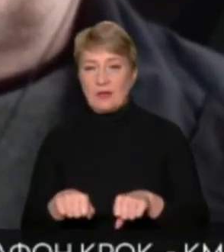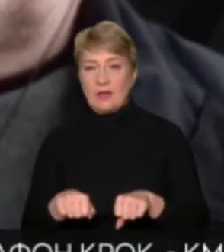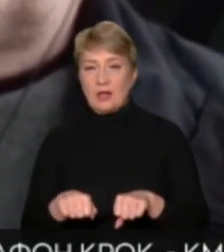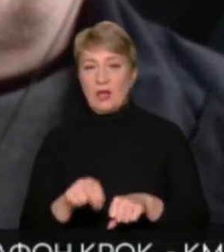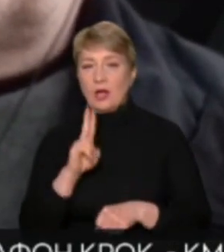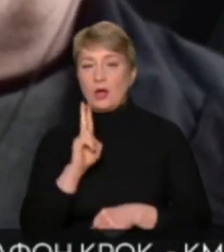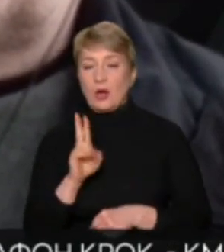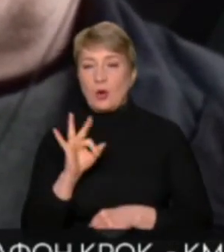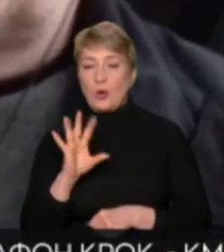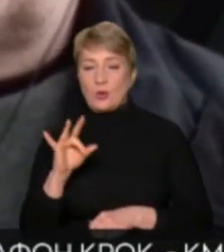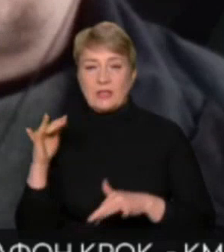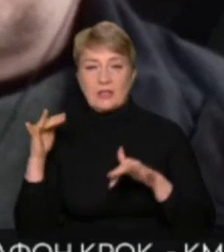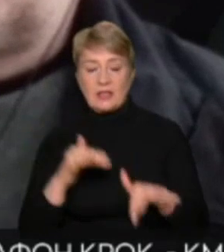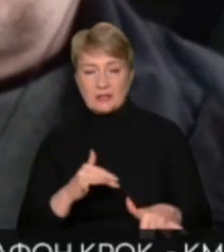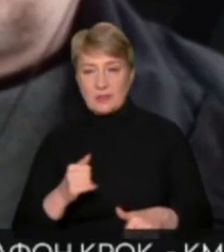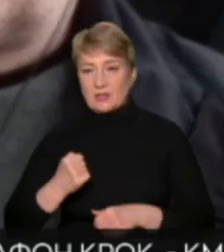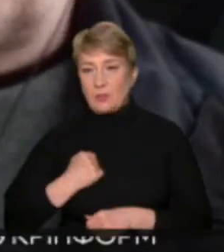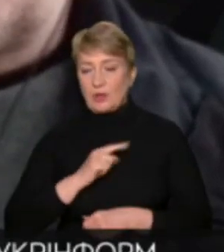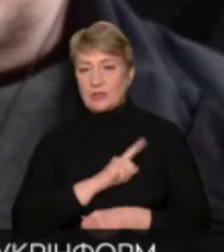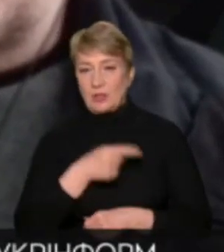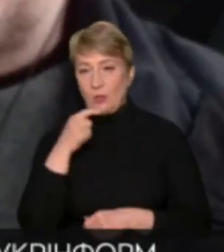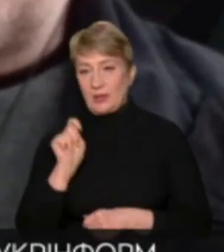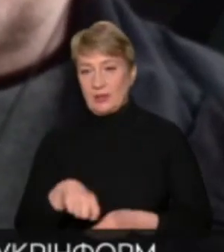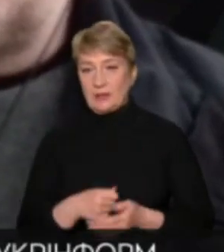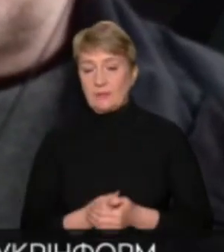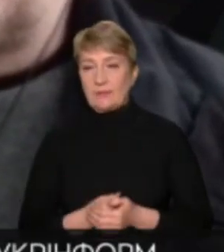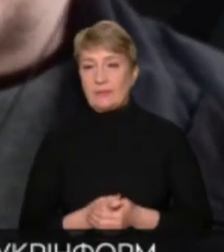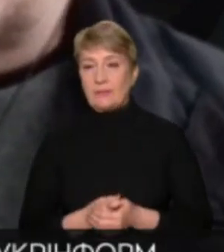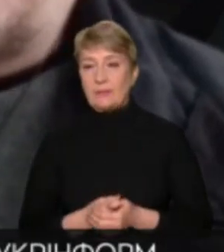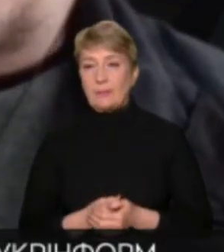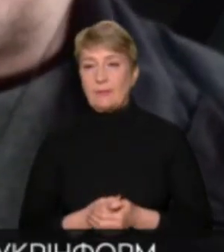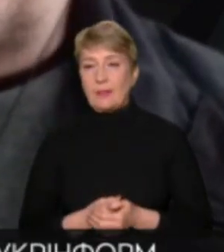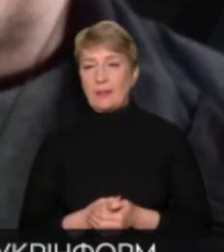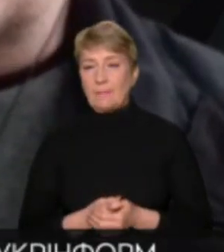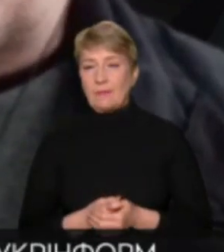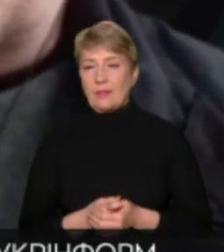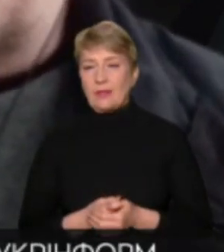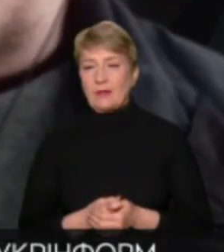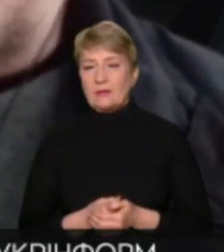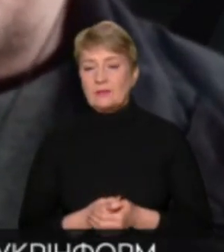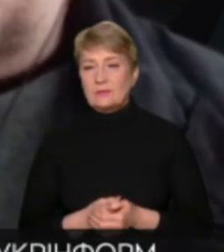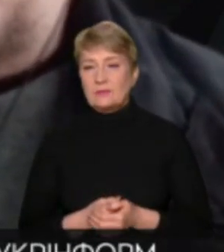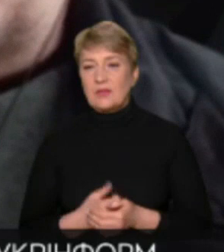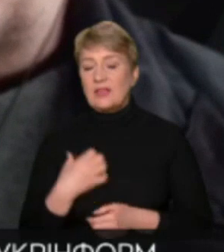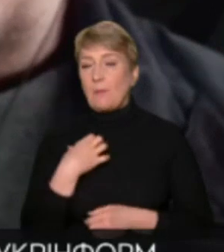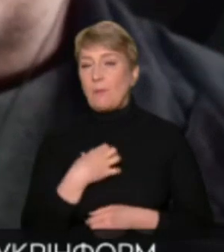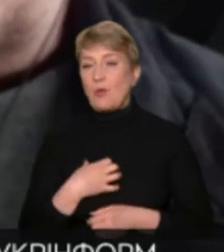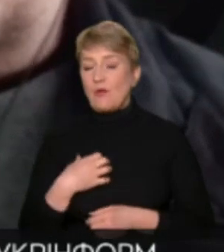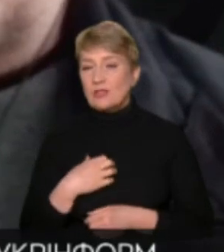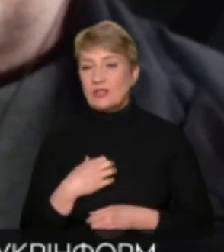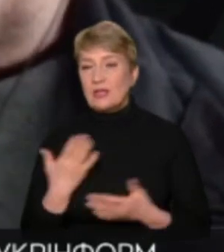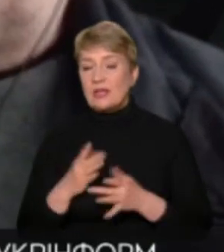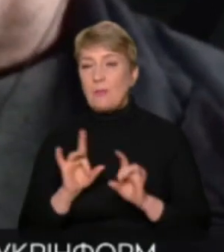контрнаступ Збройних сил України? Ну, ви знаєте, такі вкиди, ну, це навіть не вкиди, це поважні видання, які публікують ці